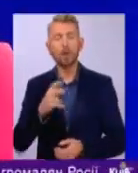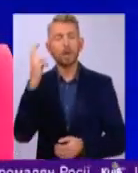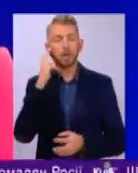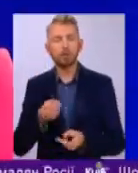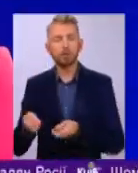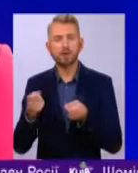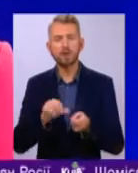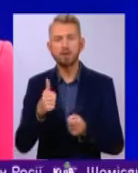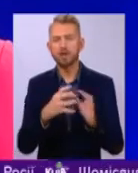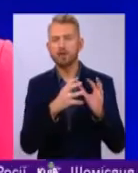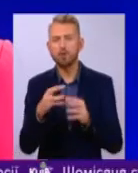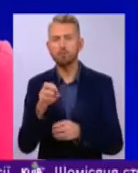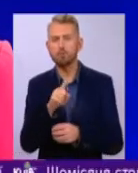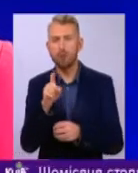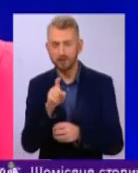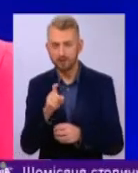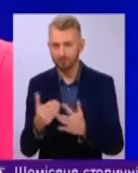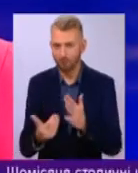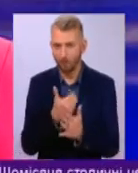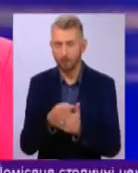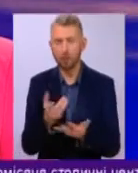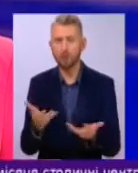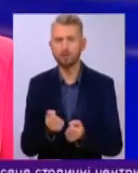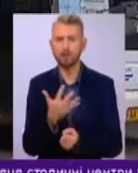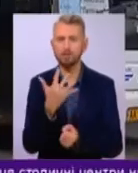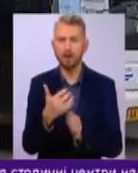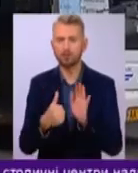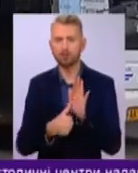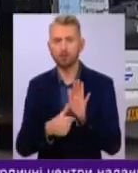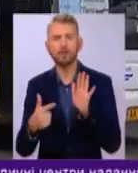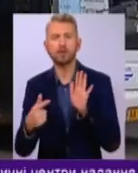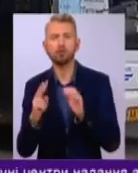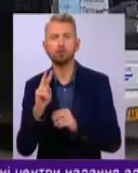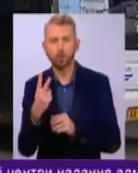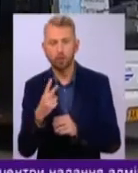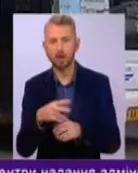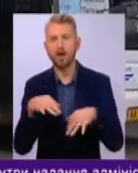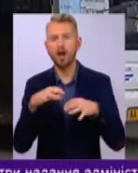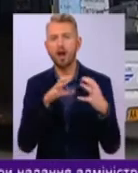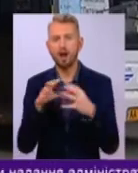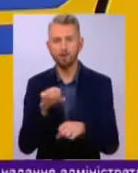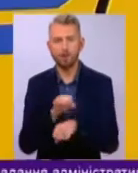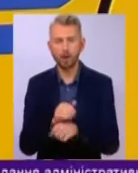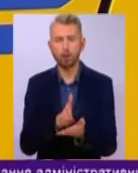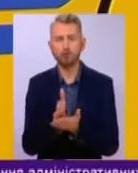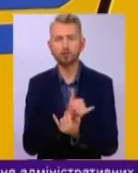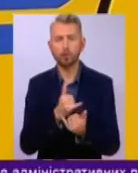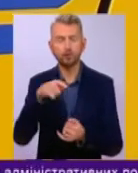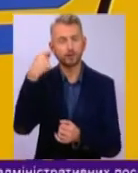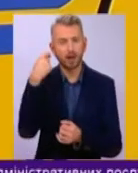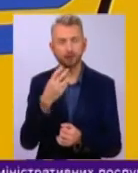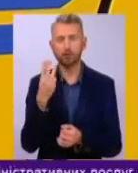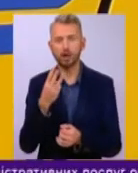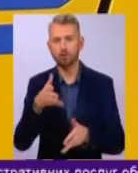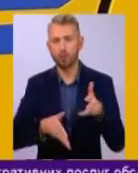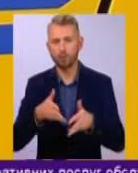привезли перші автобуси МАЗ з нової партії. Їх отримали 5-й, 6-й та 2-й автопарки, які обслуговують Дарницю, Троєщину, Оболонь, Куренівку